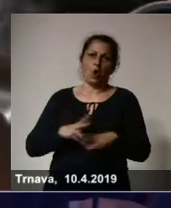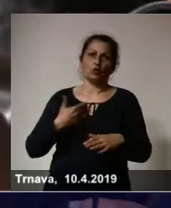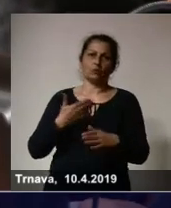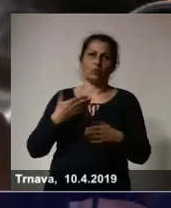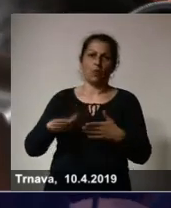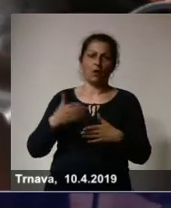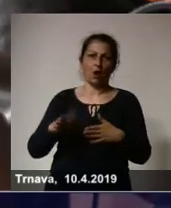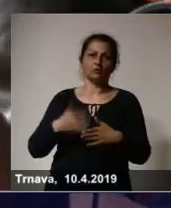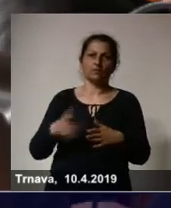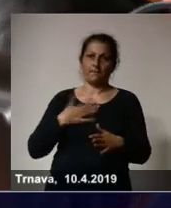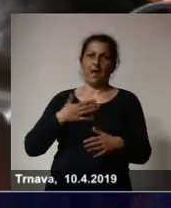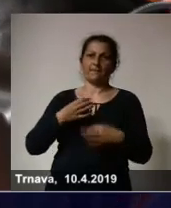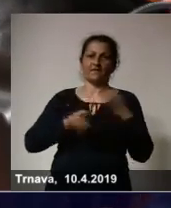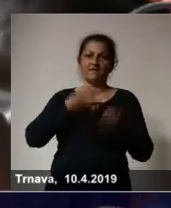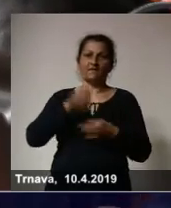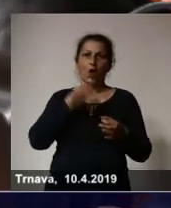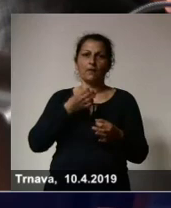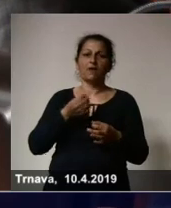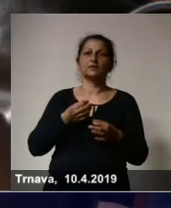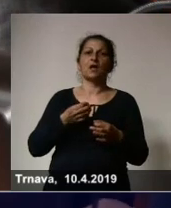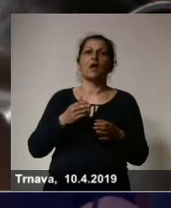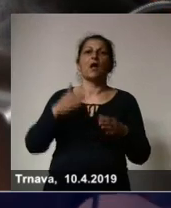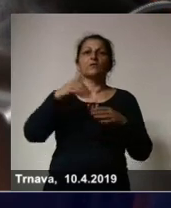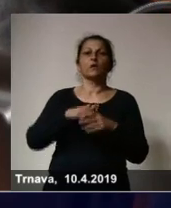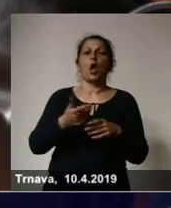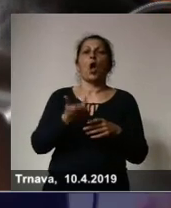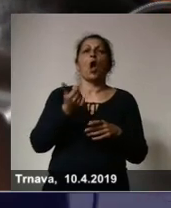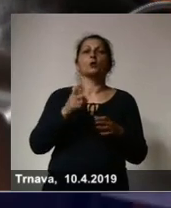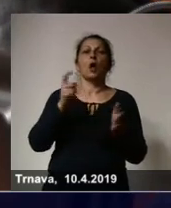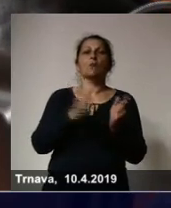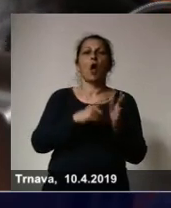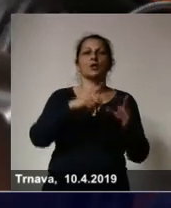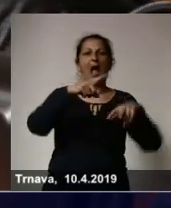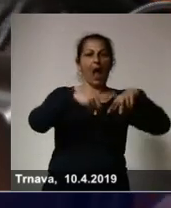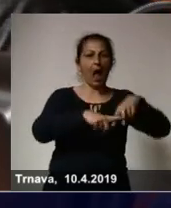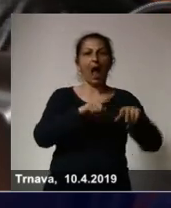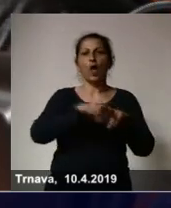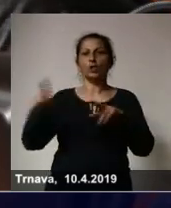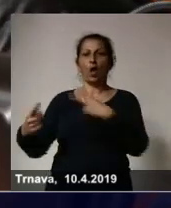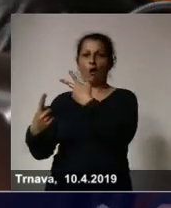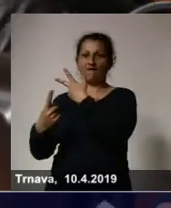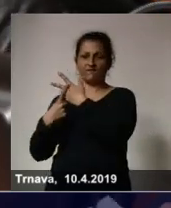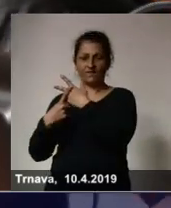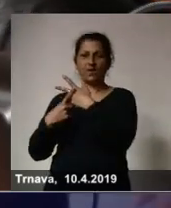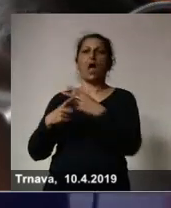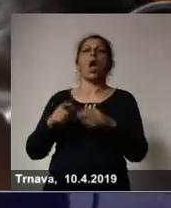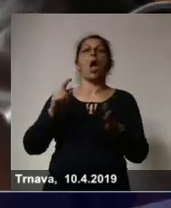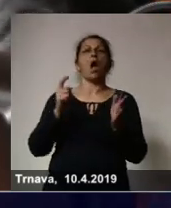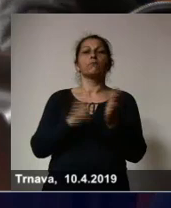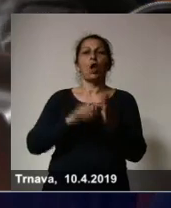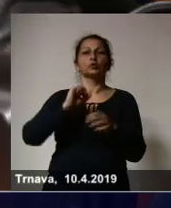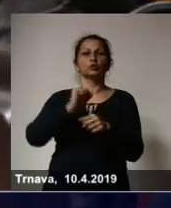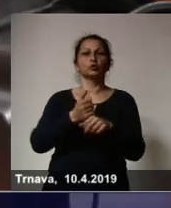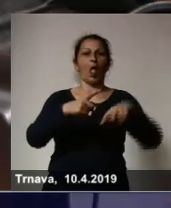Informácie máme zaradené od bodu A po bod F. Bodom číslo A je informácia o